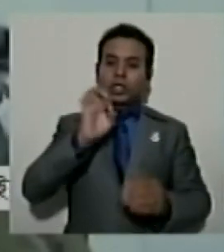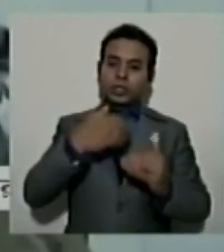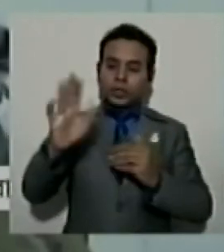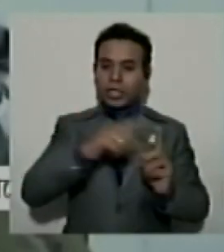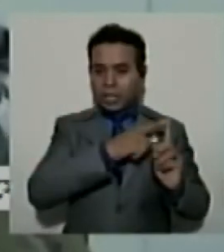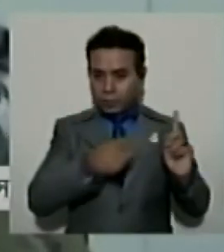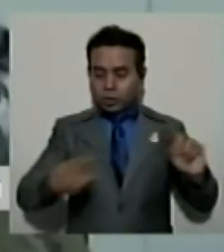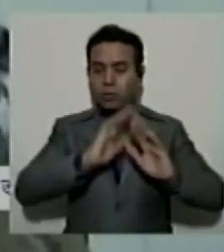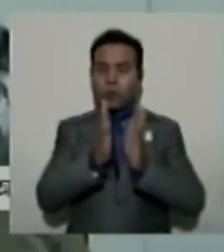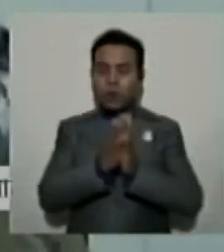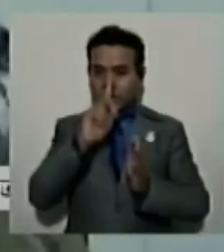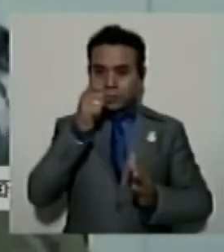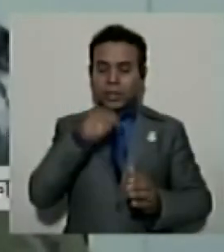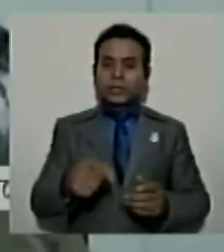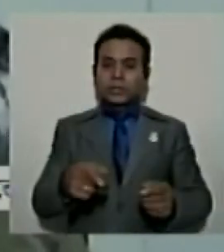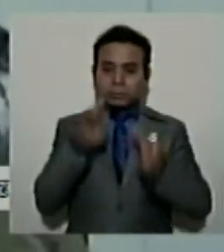কোয়ারেন্টাইনে আছেন